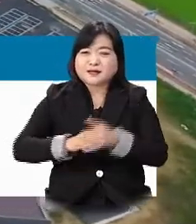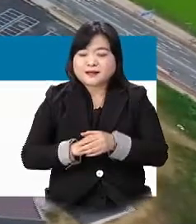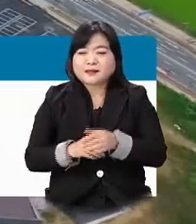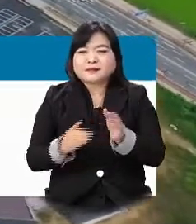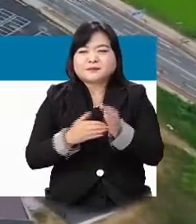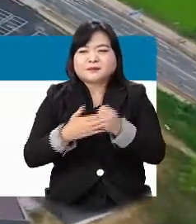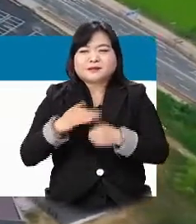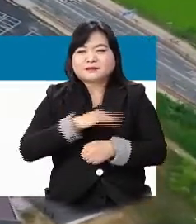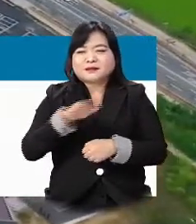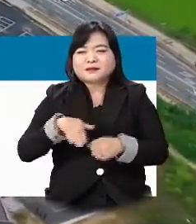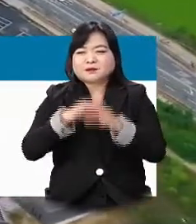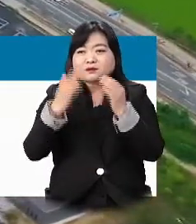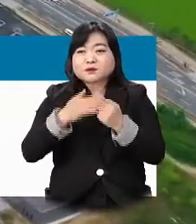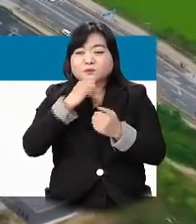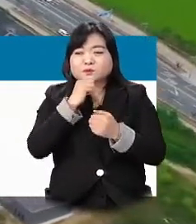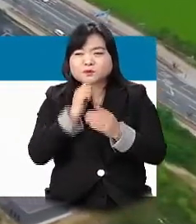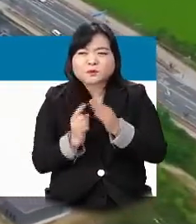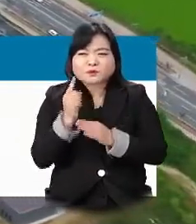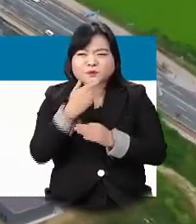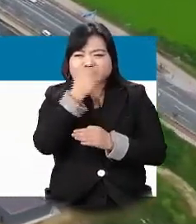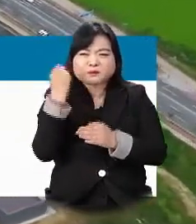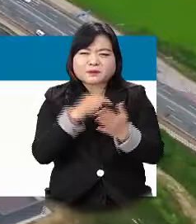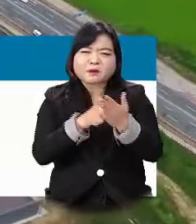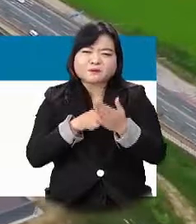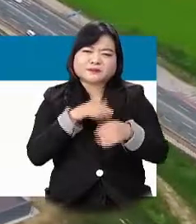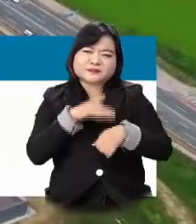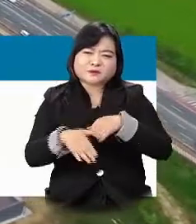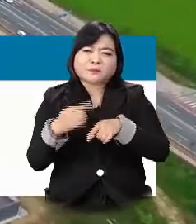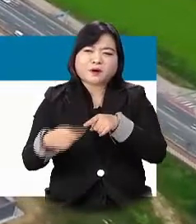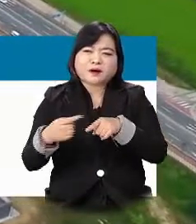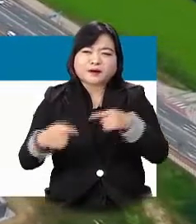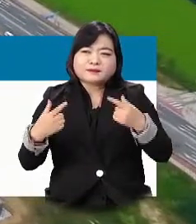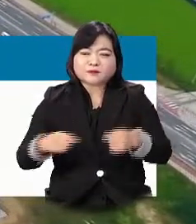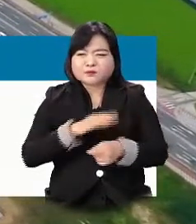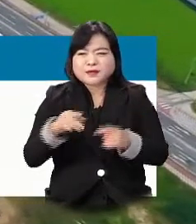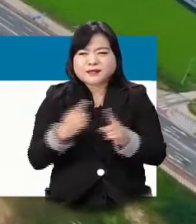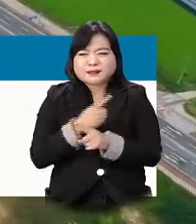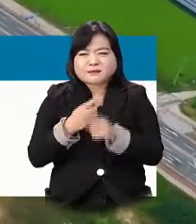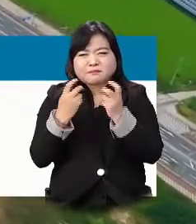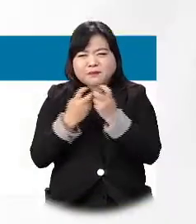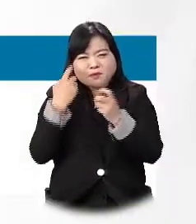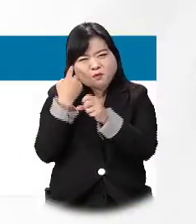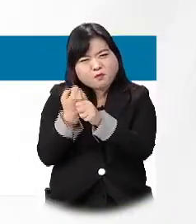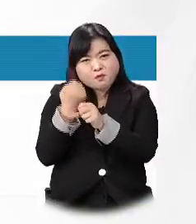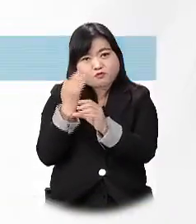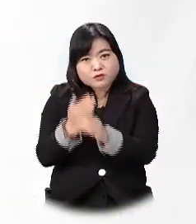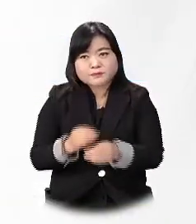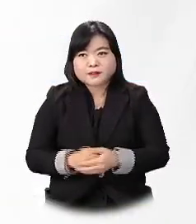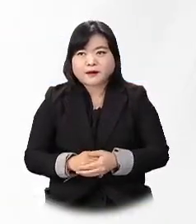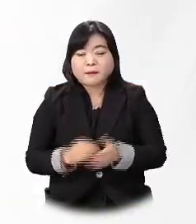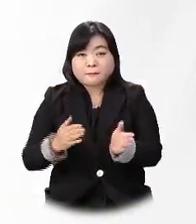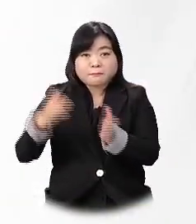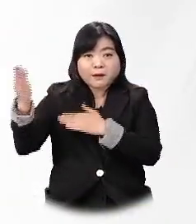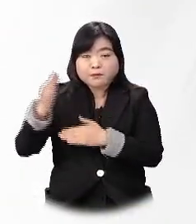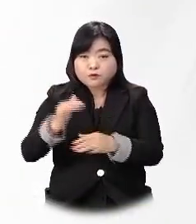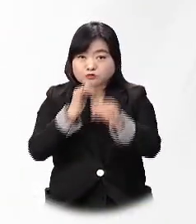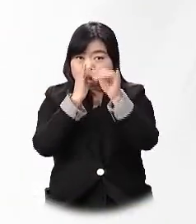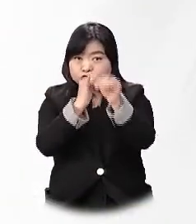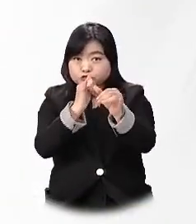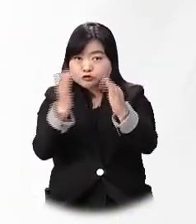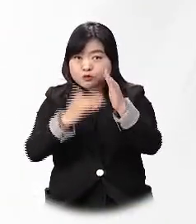좀 전체 점수 높은데 미흡이 나오는 식으로 배정된 것 같아서 저희도 좀 개선 방안을 도출하는 중입니다. 반면 우수 등급을